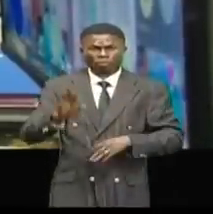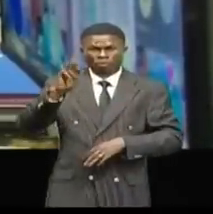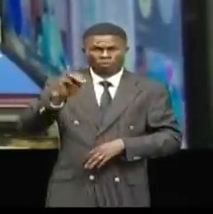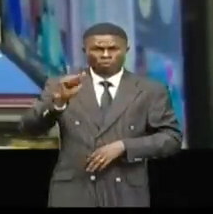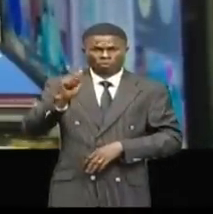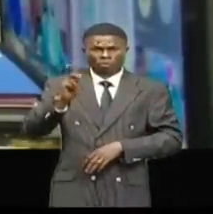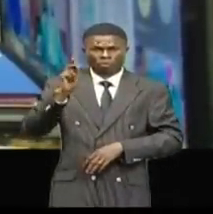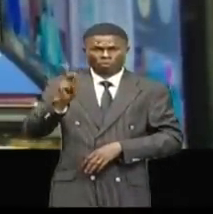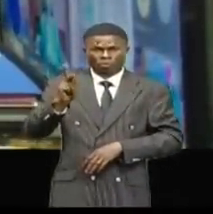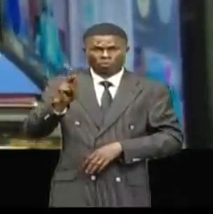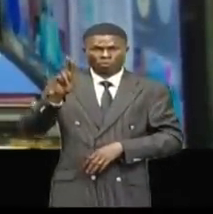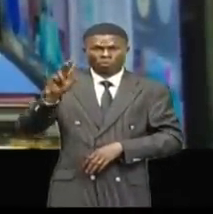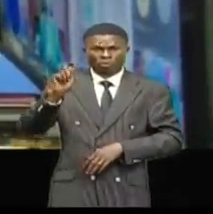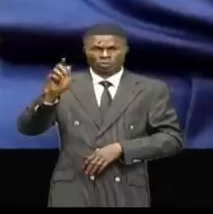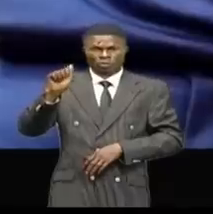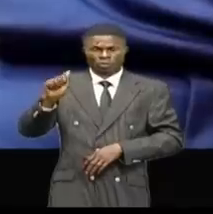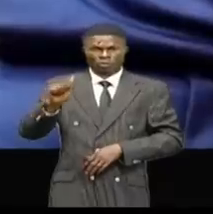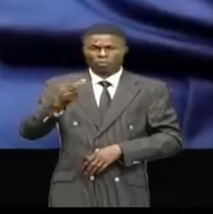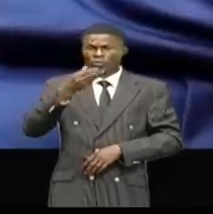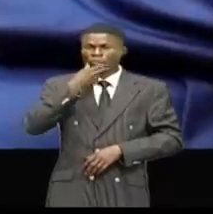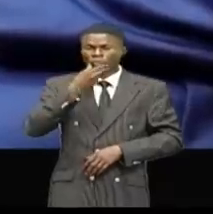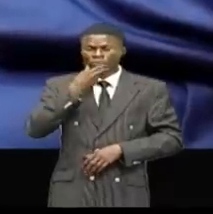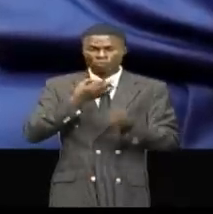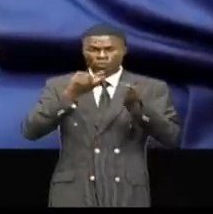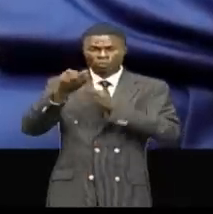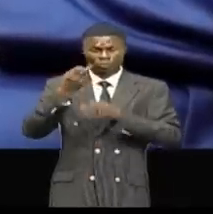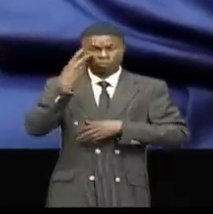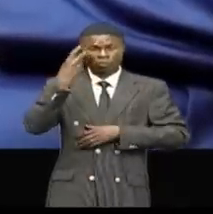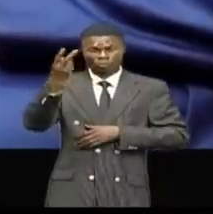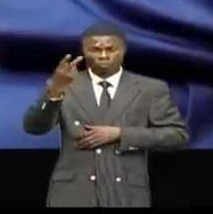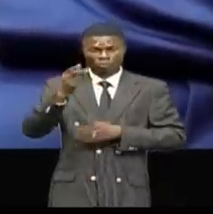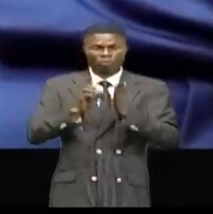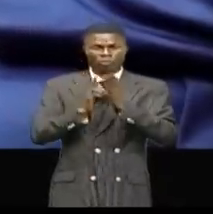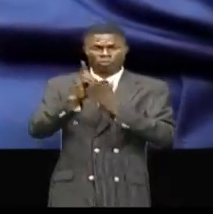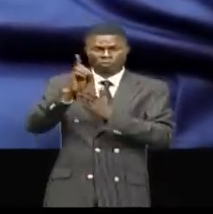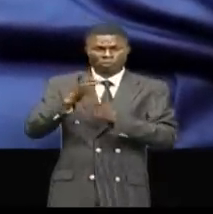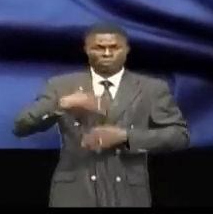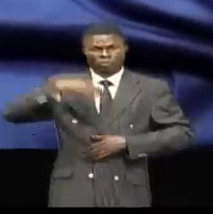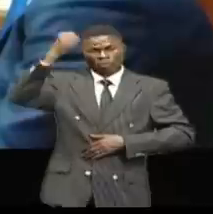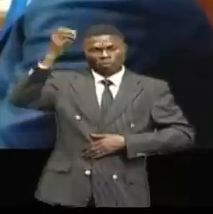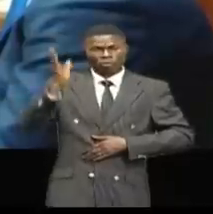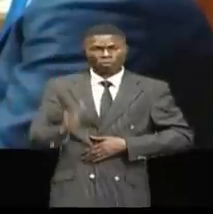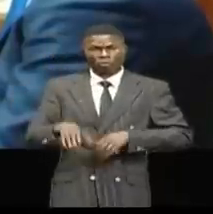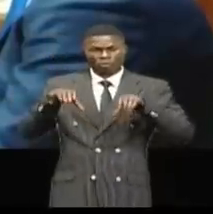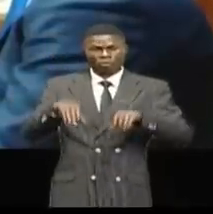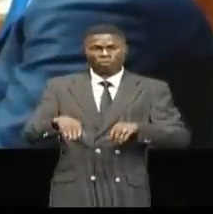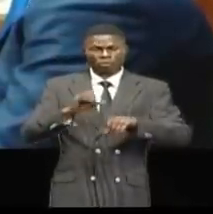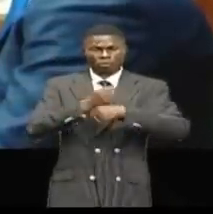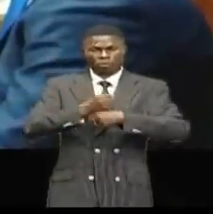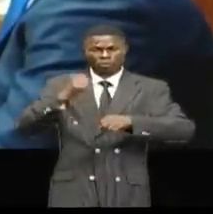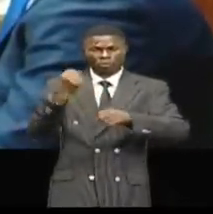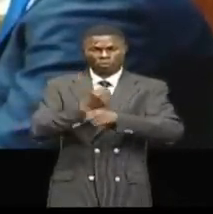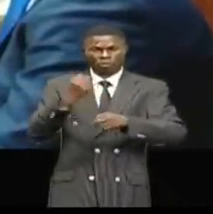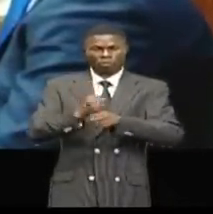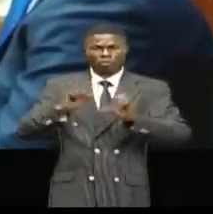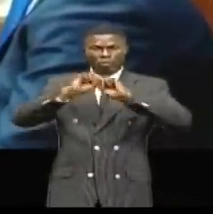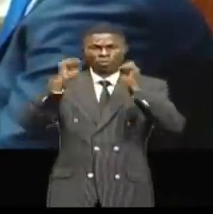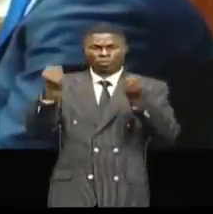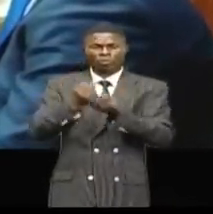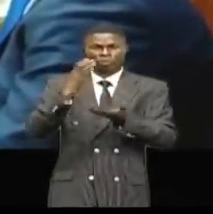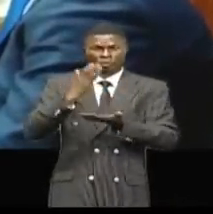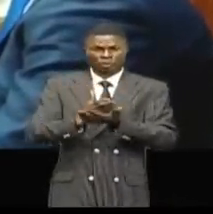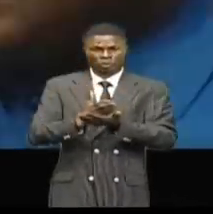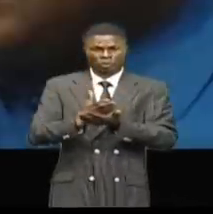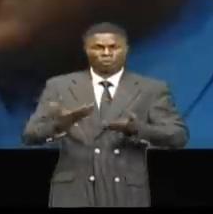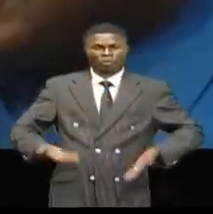Mbujimayi, il est revenu sur sa vision relative à l'émergence de champions congolais dans l'entrepreneuriat privé. Il a